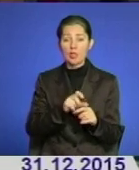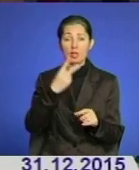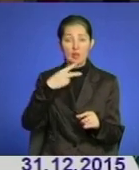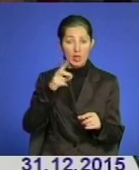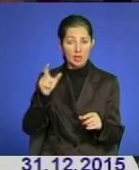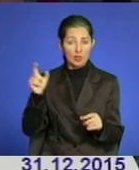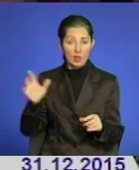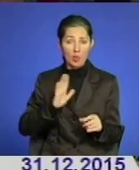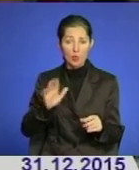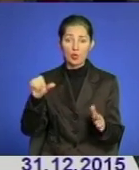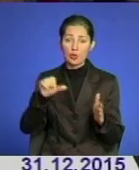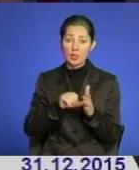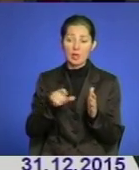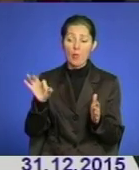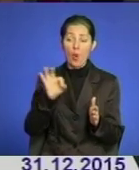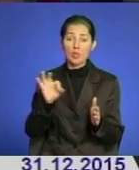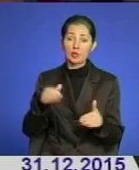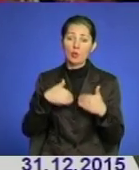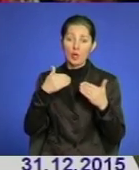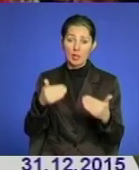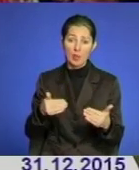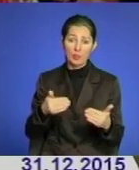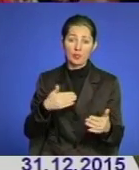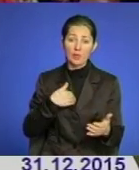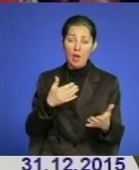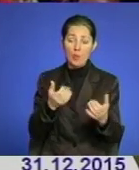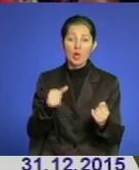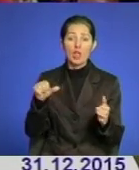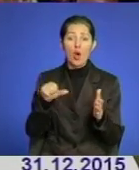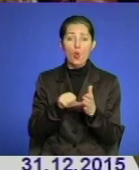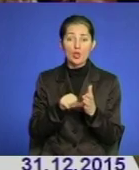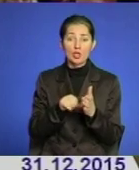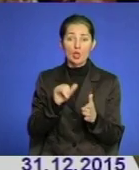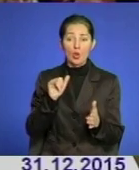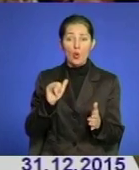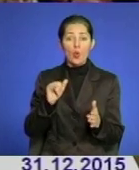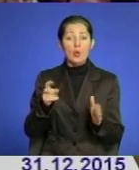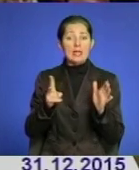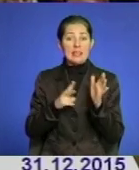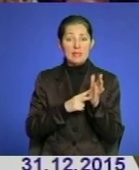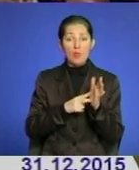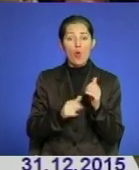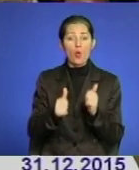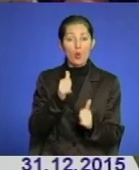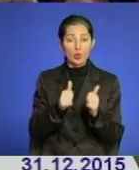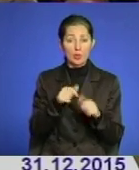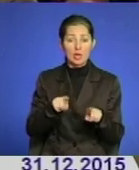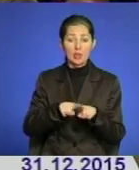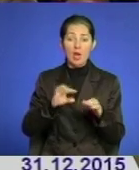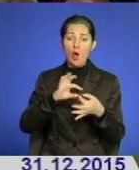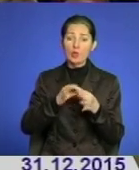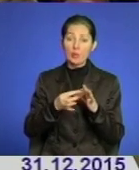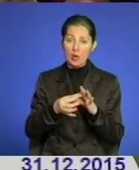них будуть учасниками обласного етапу. Я брала участь у сімох конкурсах та